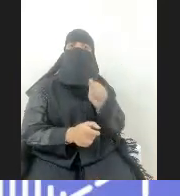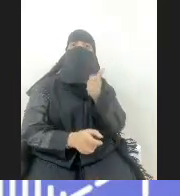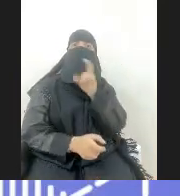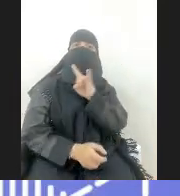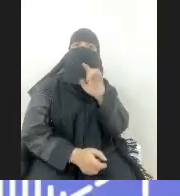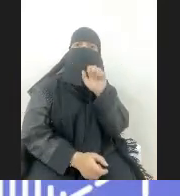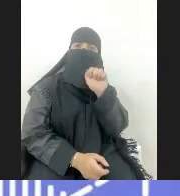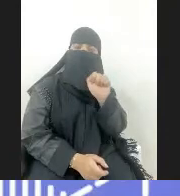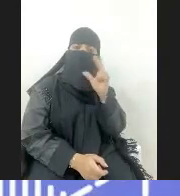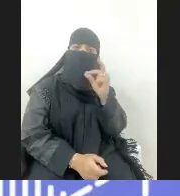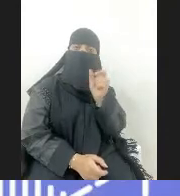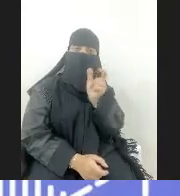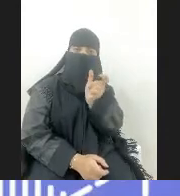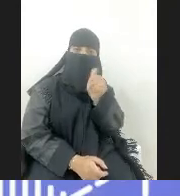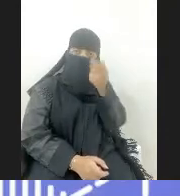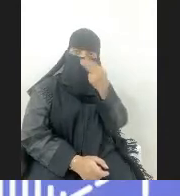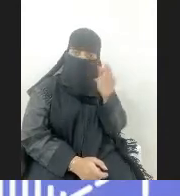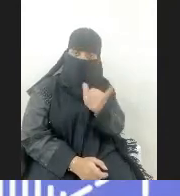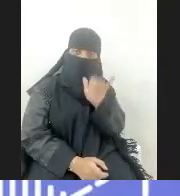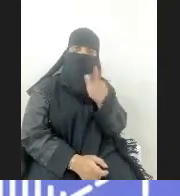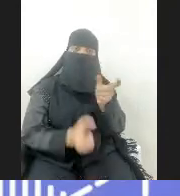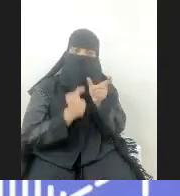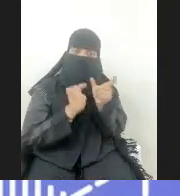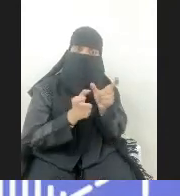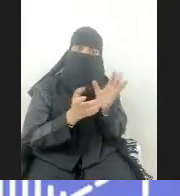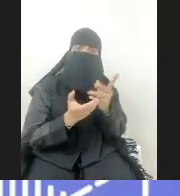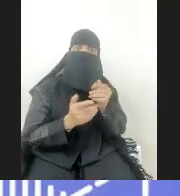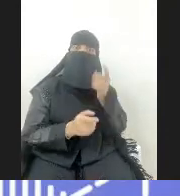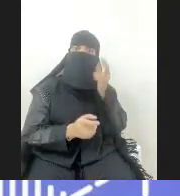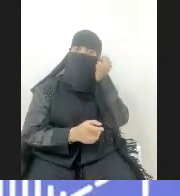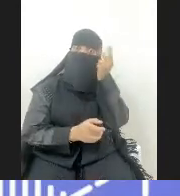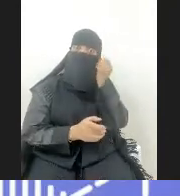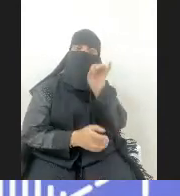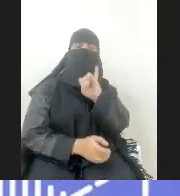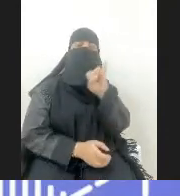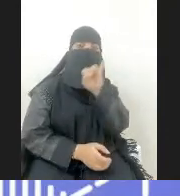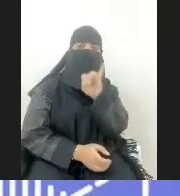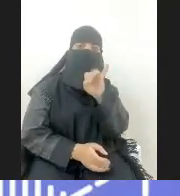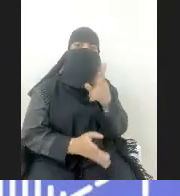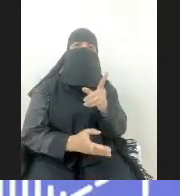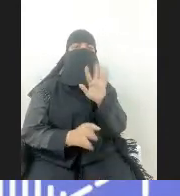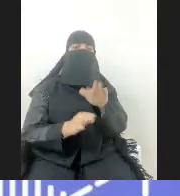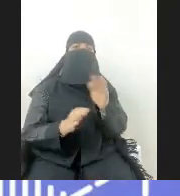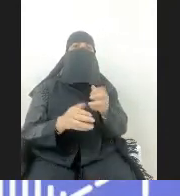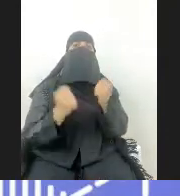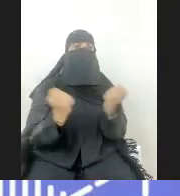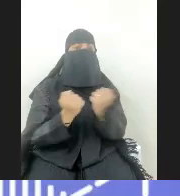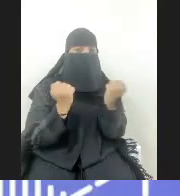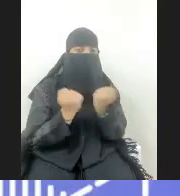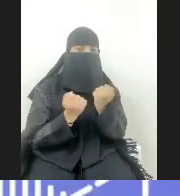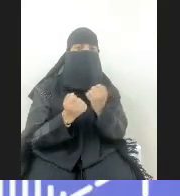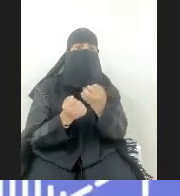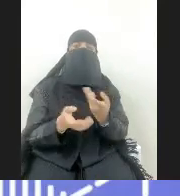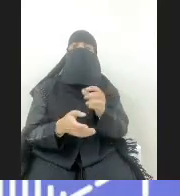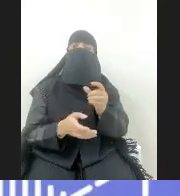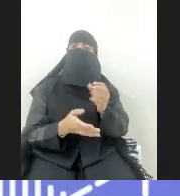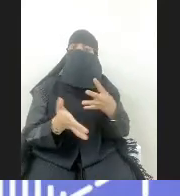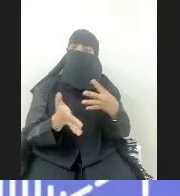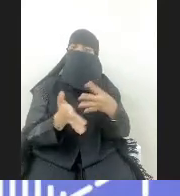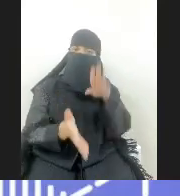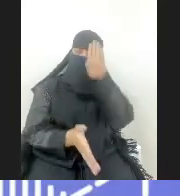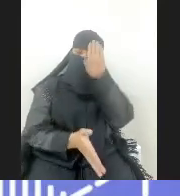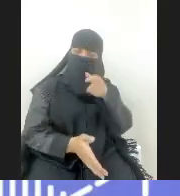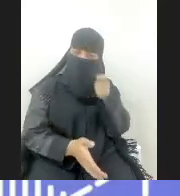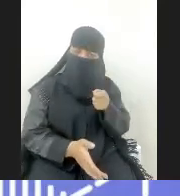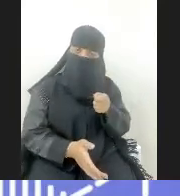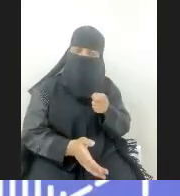بالابتكار المؤسسي، وهي أيضا مدربة في عمادة التعلم الإلكتروني بجامعة الملك خالد. الأستاذة سرة